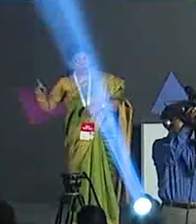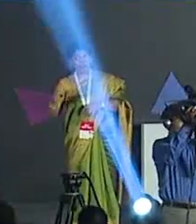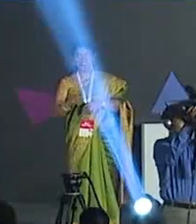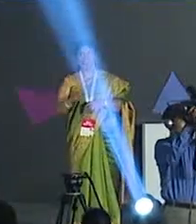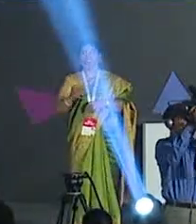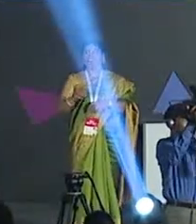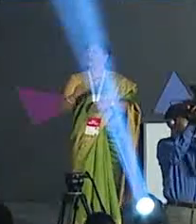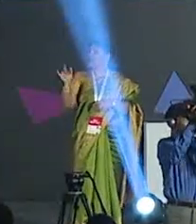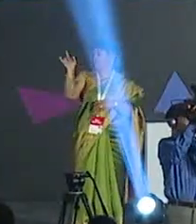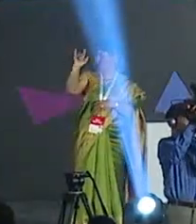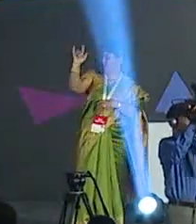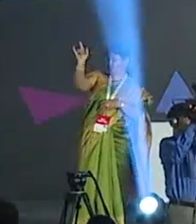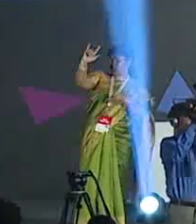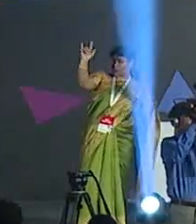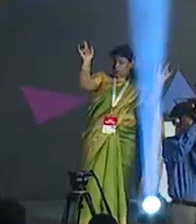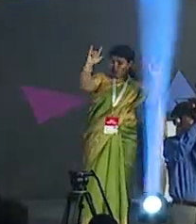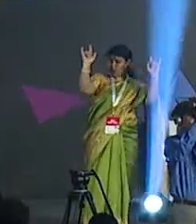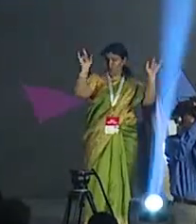Yo,